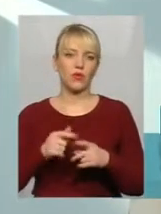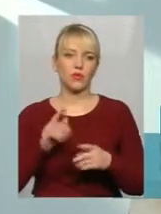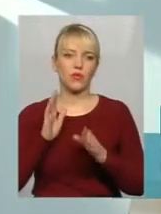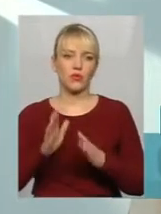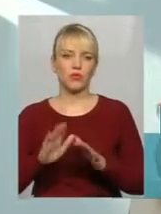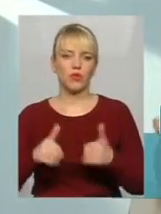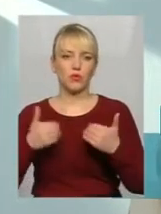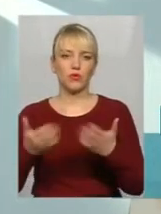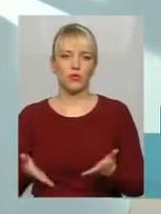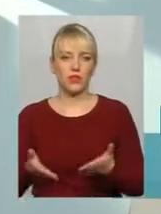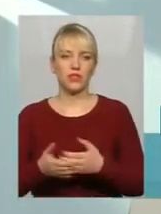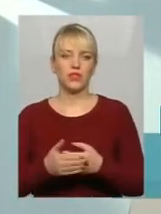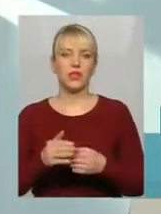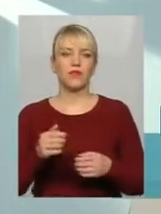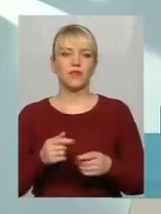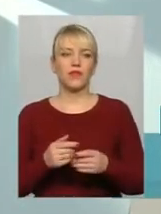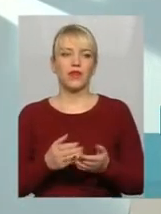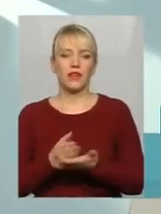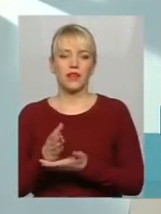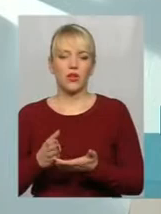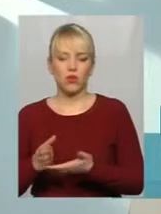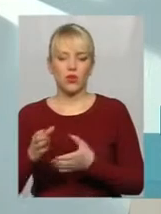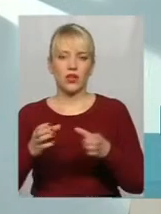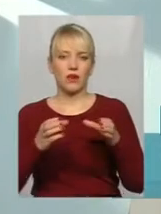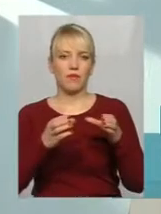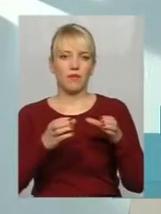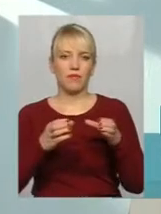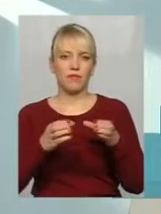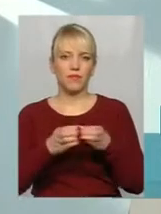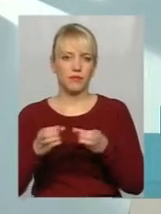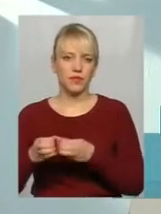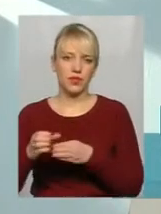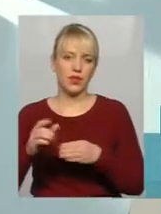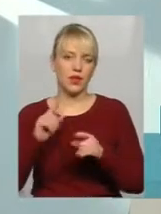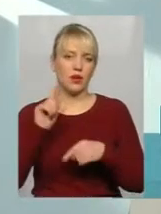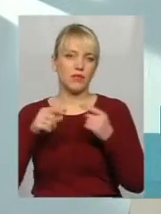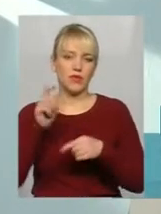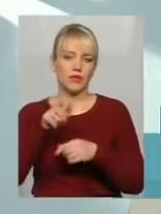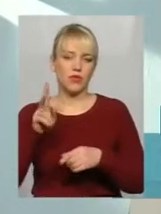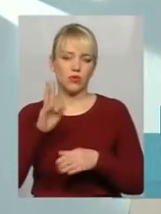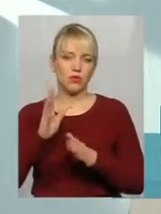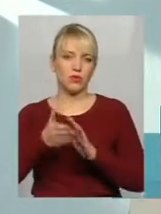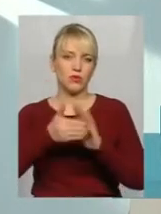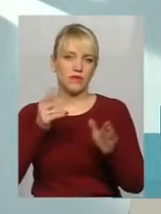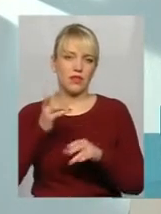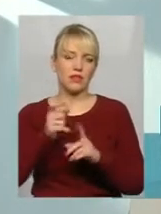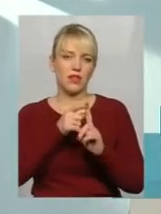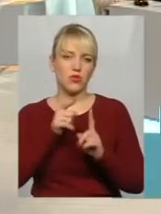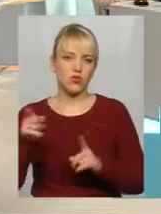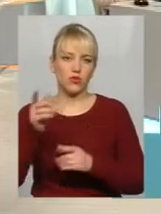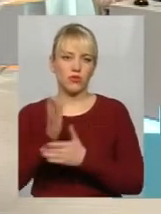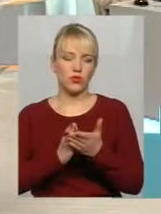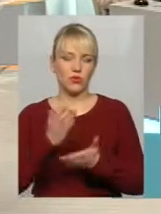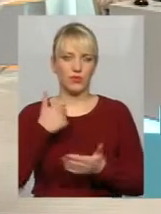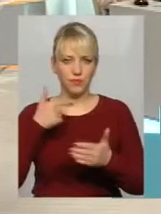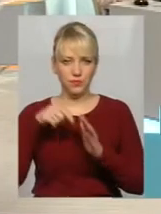буде пропонуватися певна категорія призовників, які будуть призиватися на строкову військову службу. Тобто,